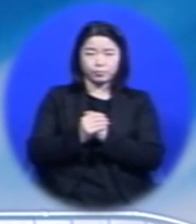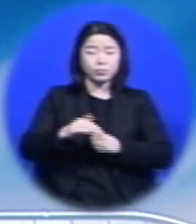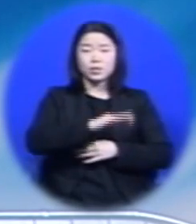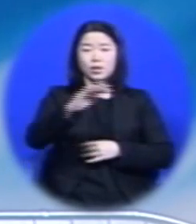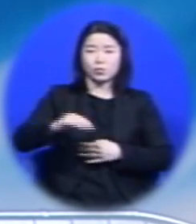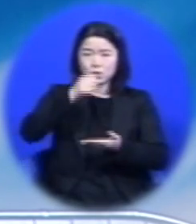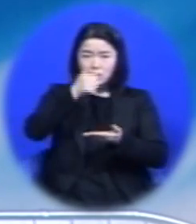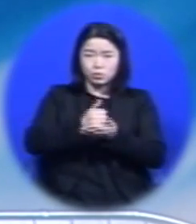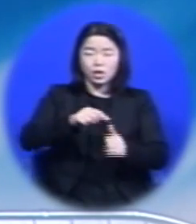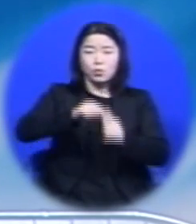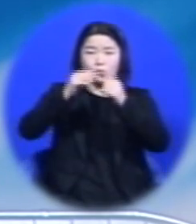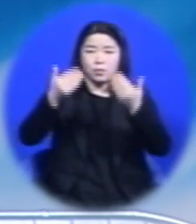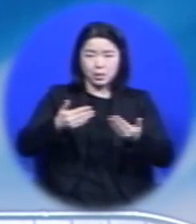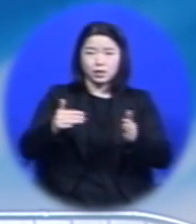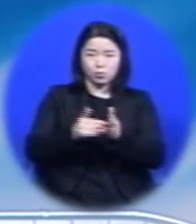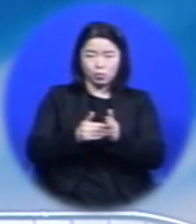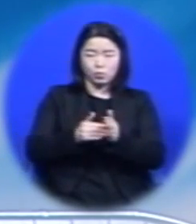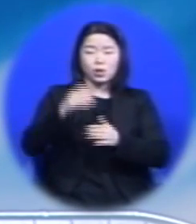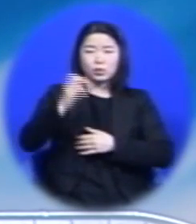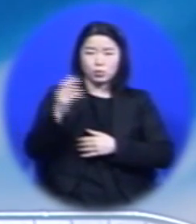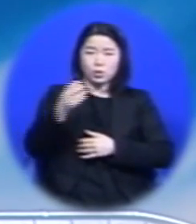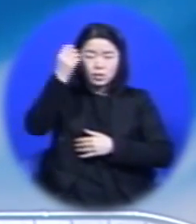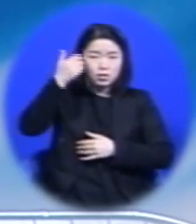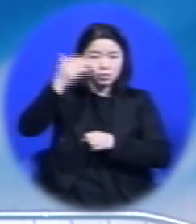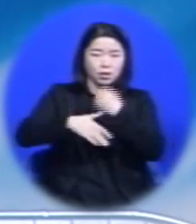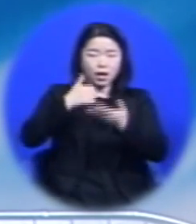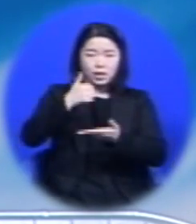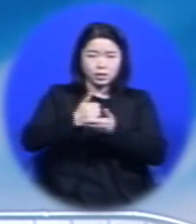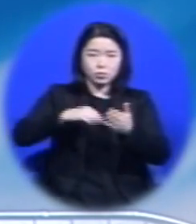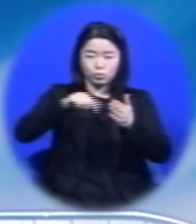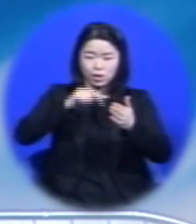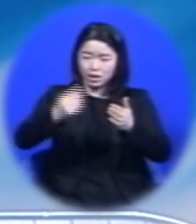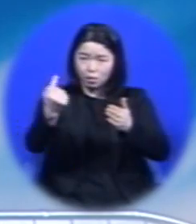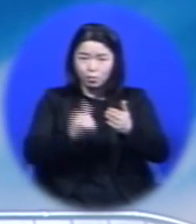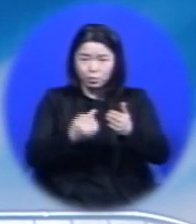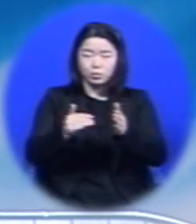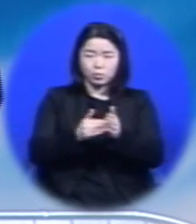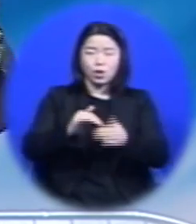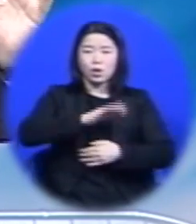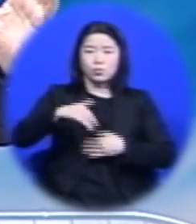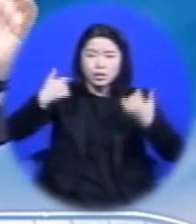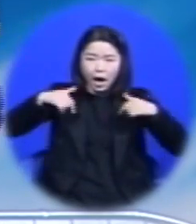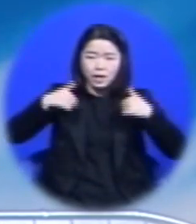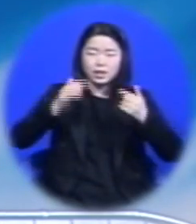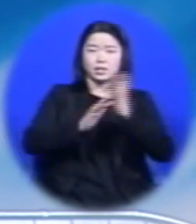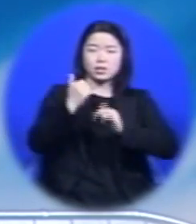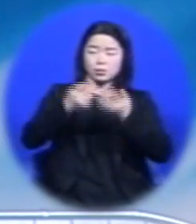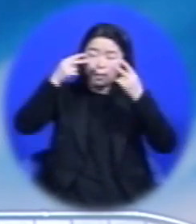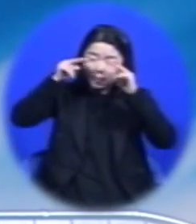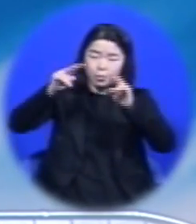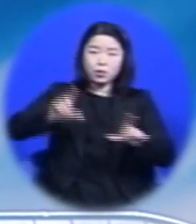우리는 죄에서 구원받았고 그리고 성령 하나님께서 우리 안에 오셨고 우리는 항상 예수님을 바라보고 살게